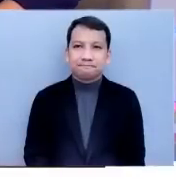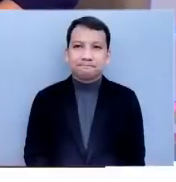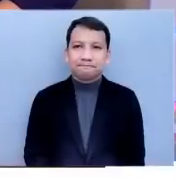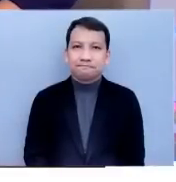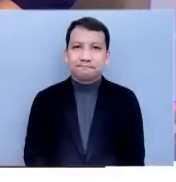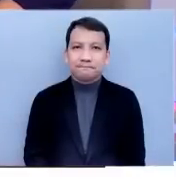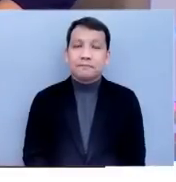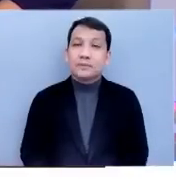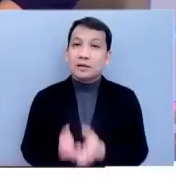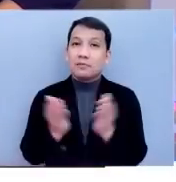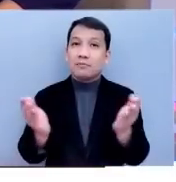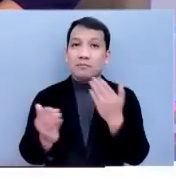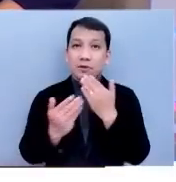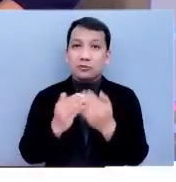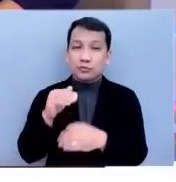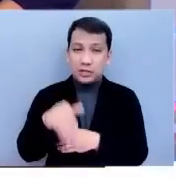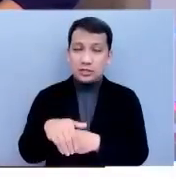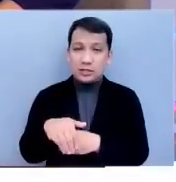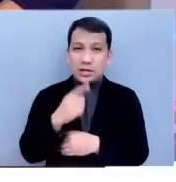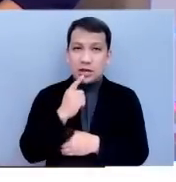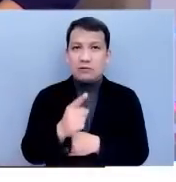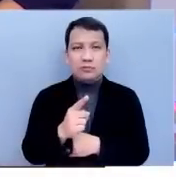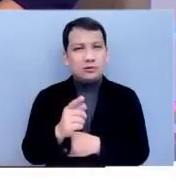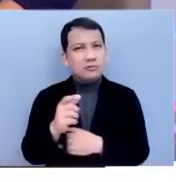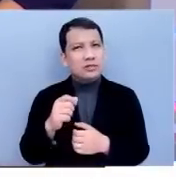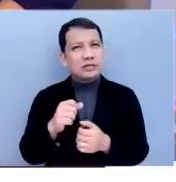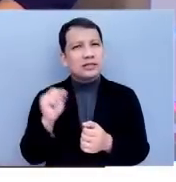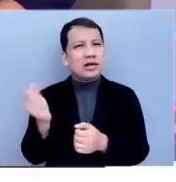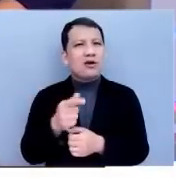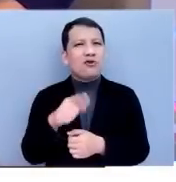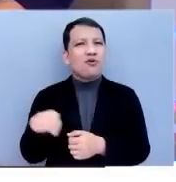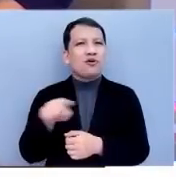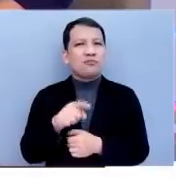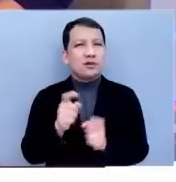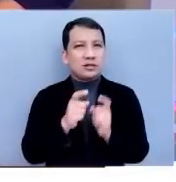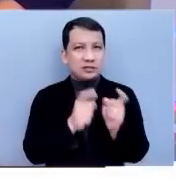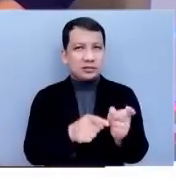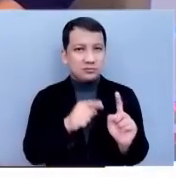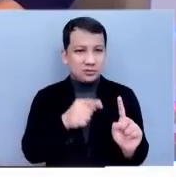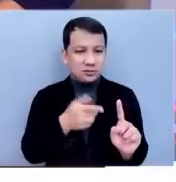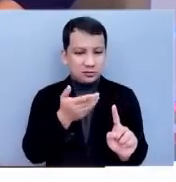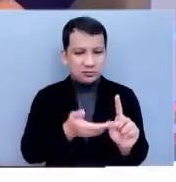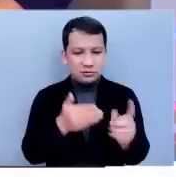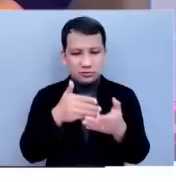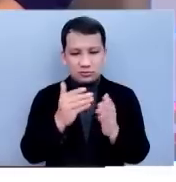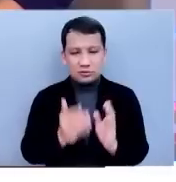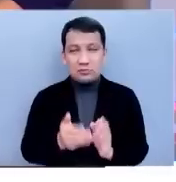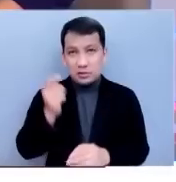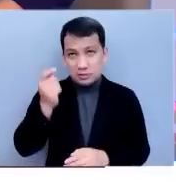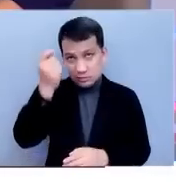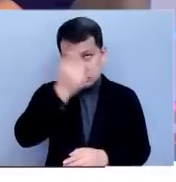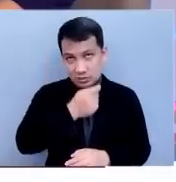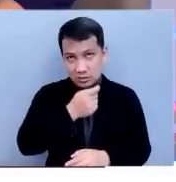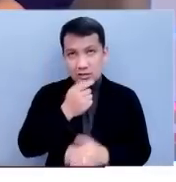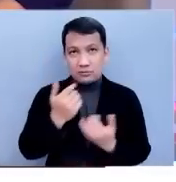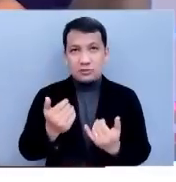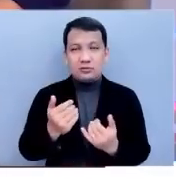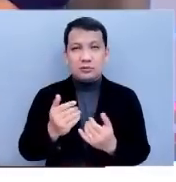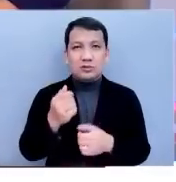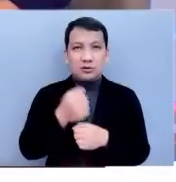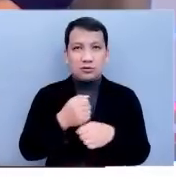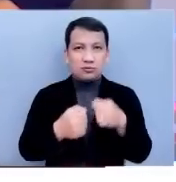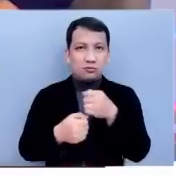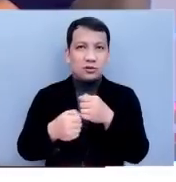At sa ating pabaong pampagood night, napasana all ang netizens sa regalong natanggap ng isang estudyante sa kanyang moving up ceremony sa Cotabato.